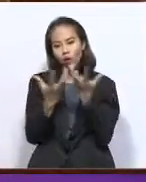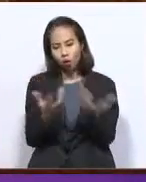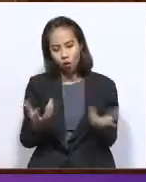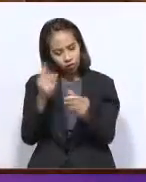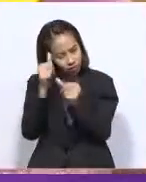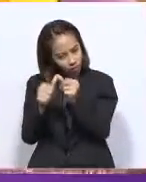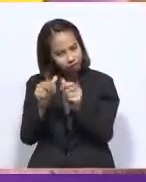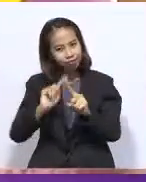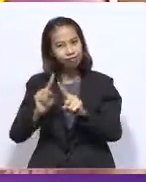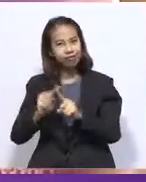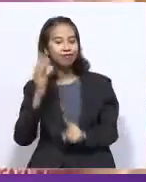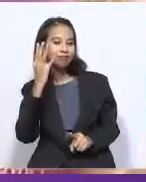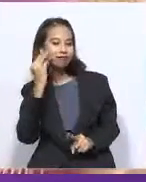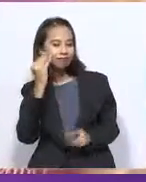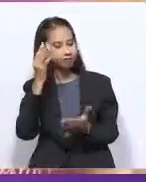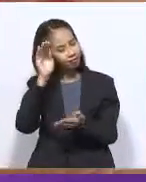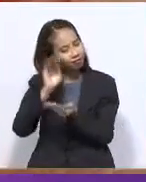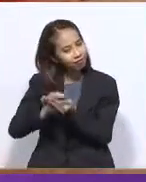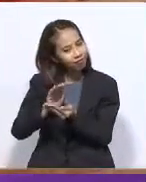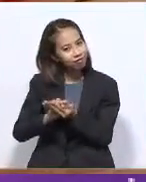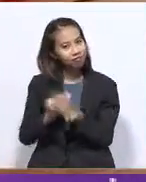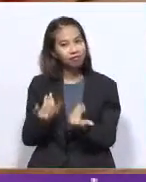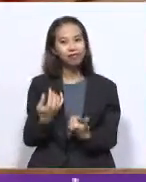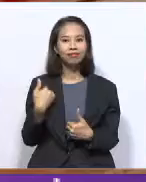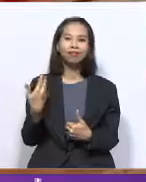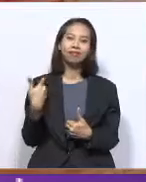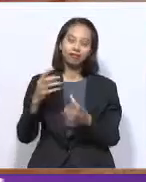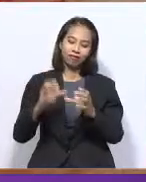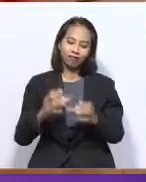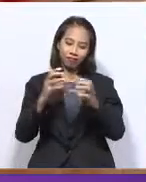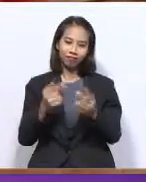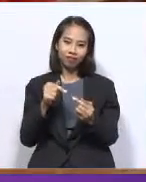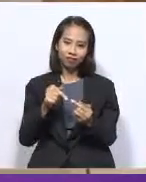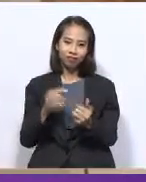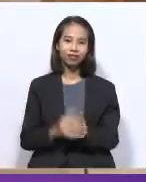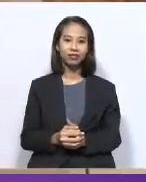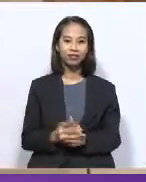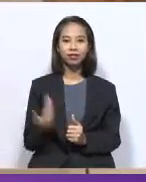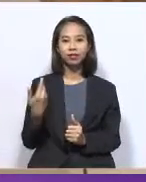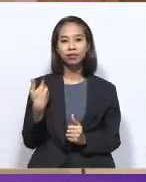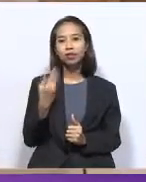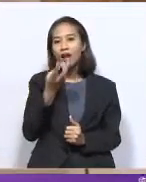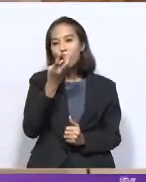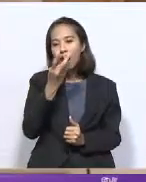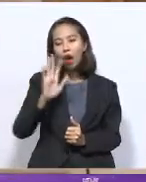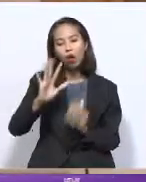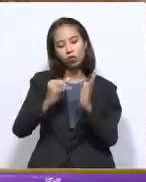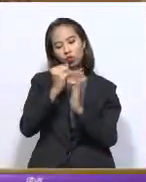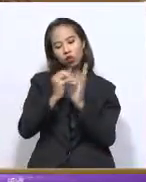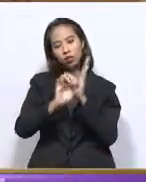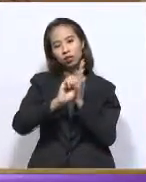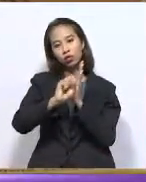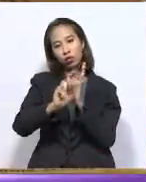ครับรูปแบบน่ารักน่าสะสมนะครับอาทิตู้ไปรษณีย์เซรามิกข้าวหางทิพย์นะครับของดีจากจังหวัดสกลนครแล้ว